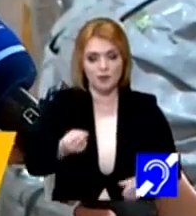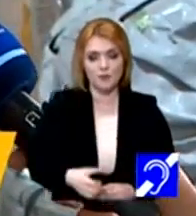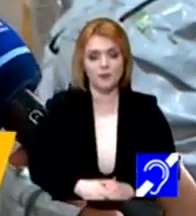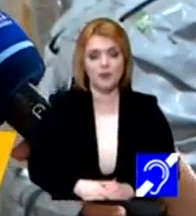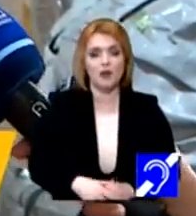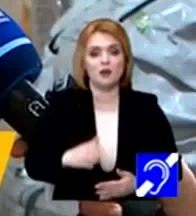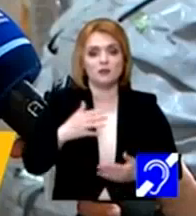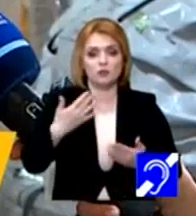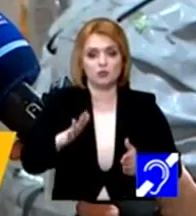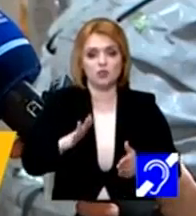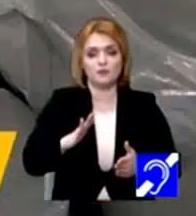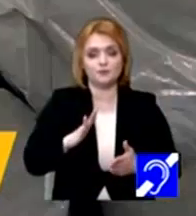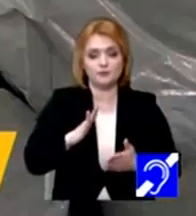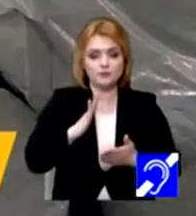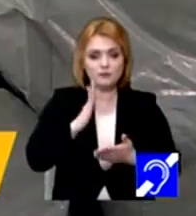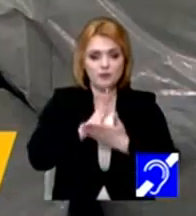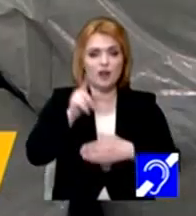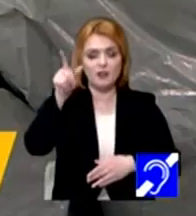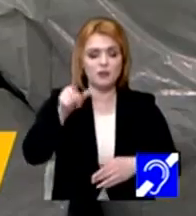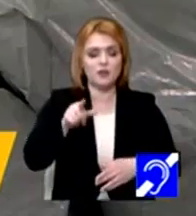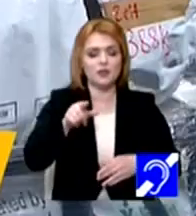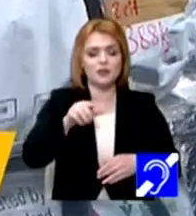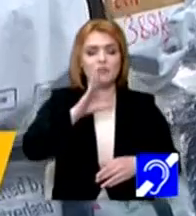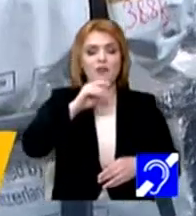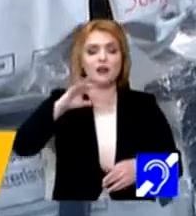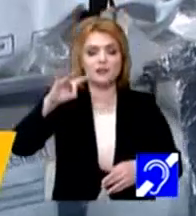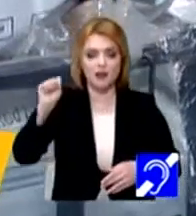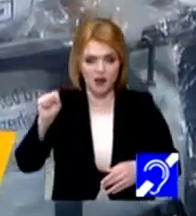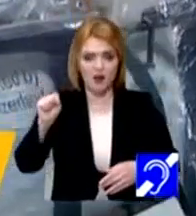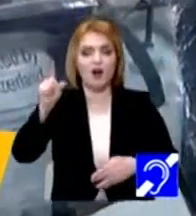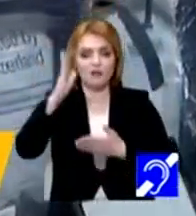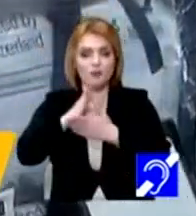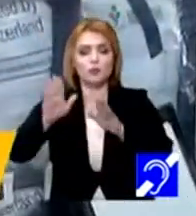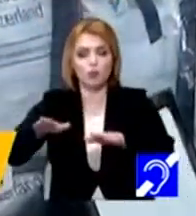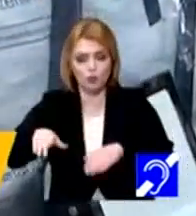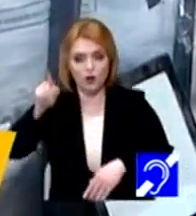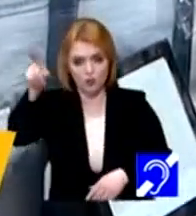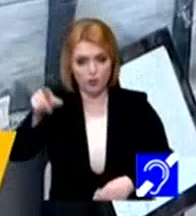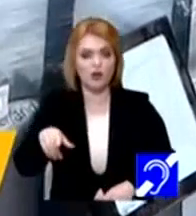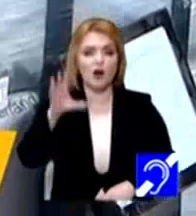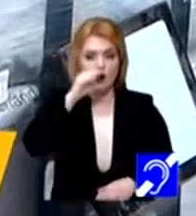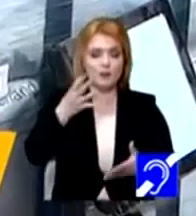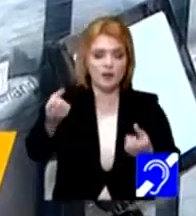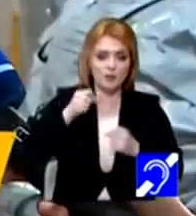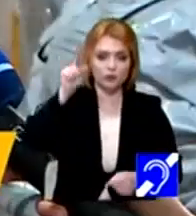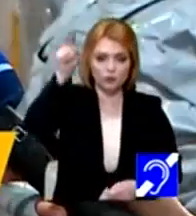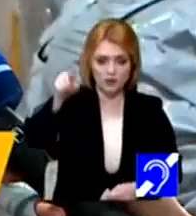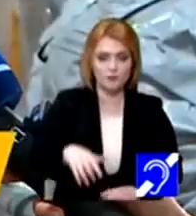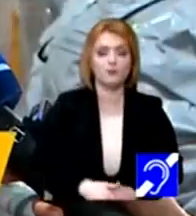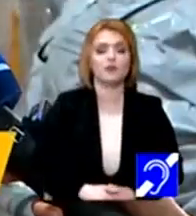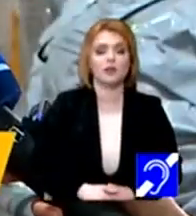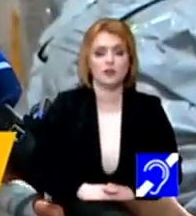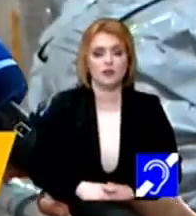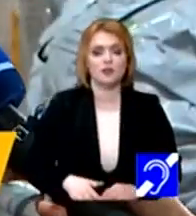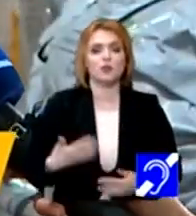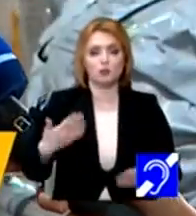Muncii și Protecției Sociale un depozit la Vatra în care donațiile care vin pe adresa Ministerului Muncii și Protecției Sociale sunt sortate